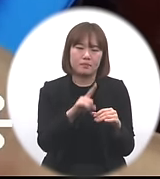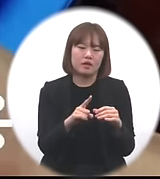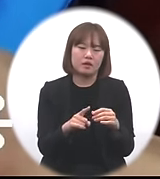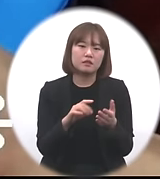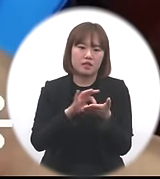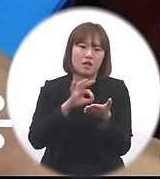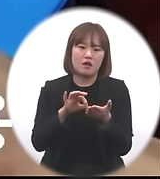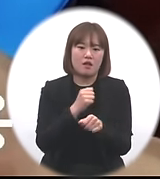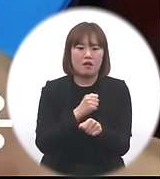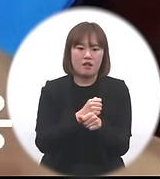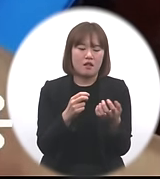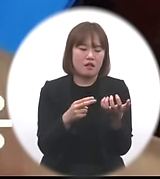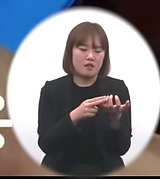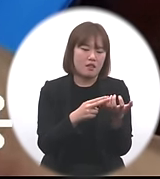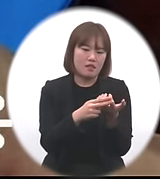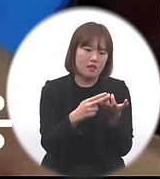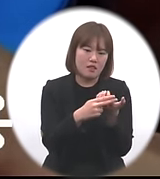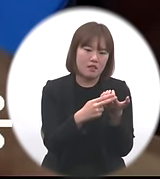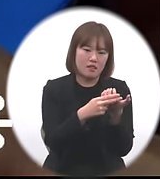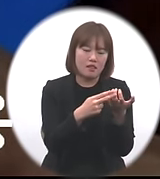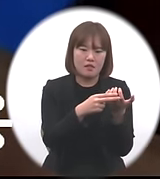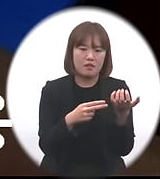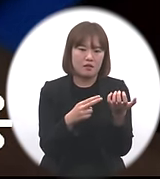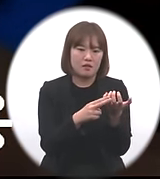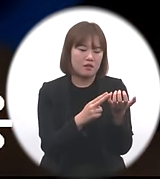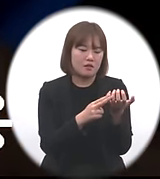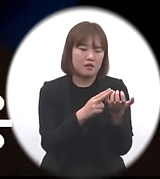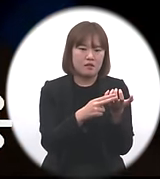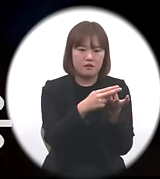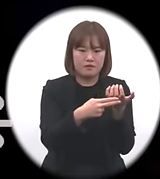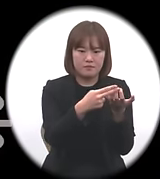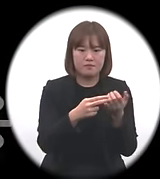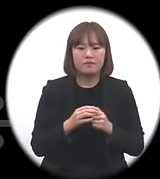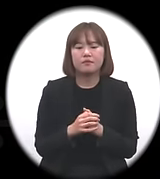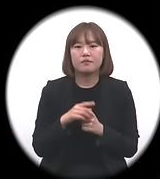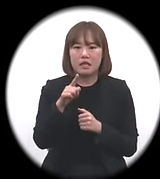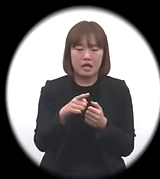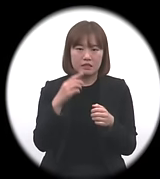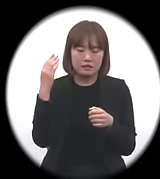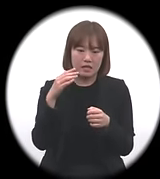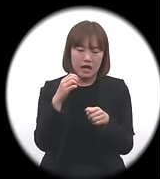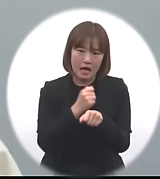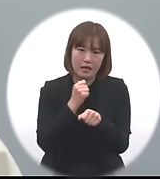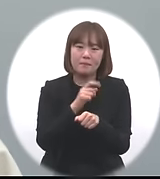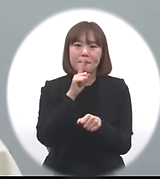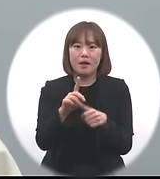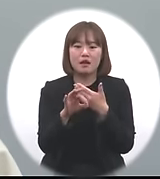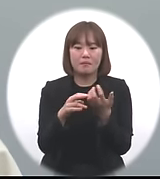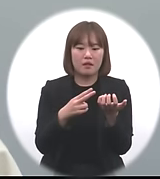1번 원칙입니다. 부드러운 칫솔 뭐, 그 다음에 연필 잡듯이 잡고 부드럽게. 근데 이렇게 닦으세요라고